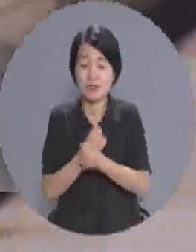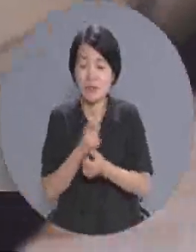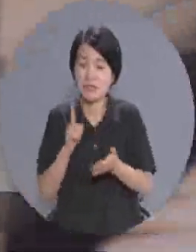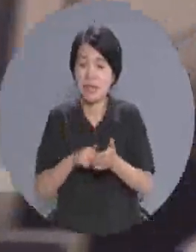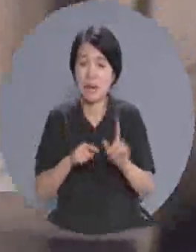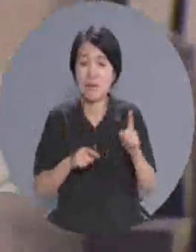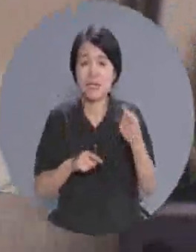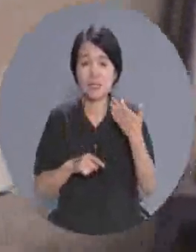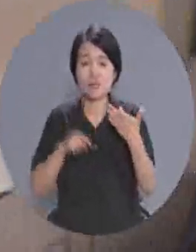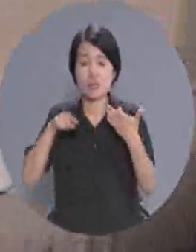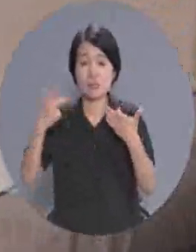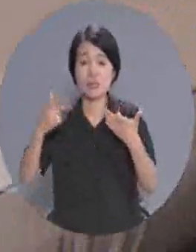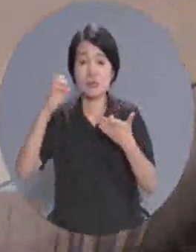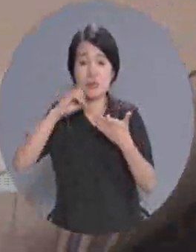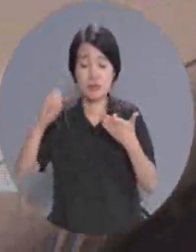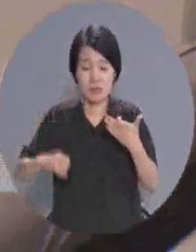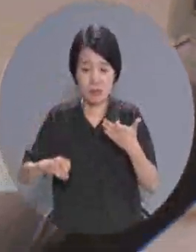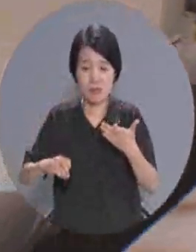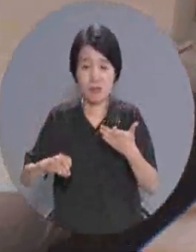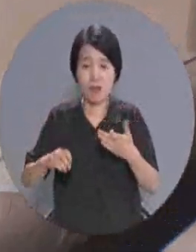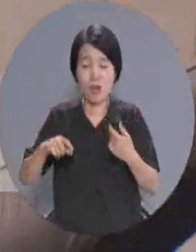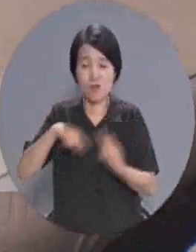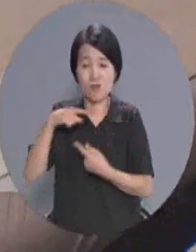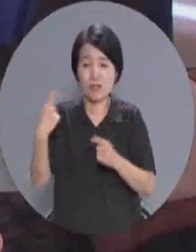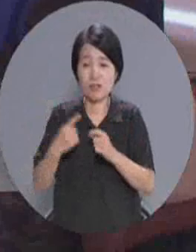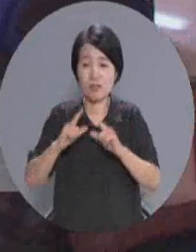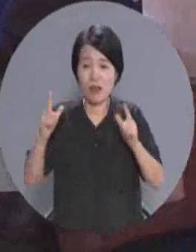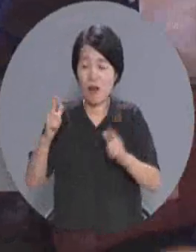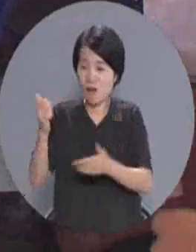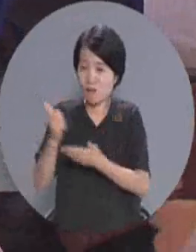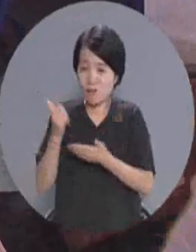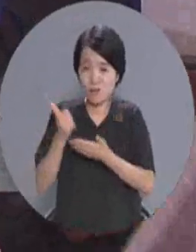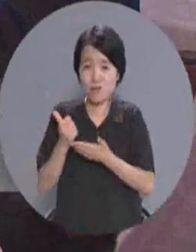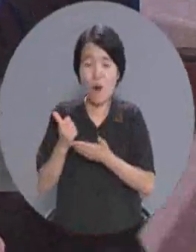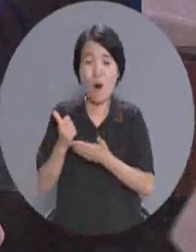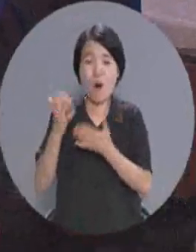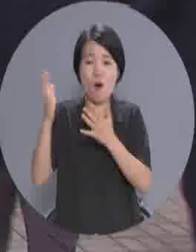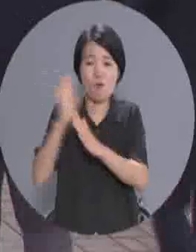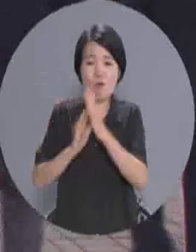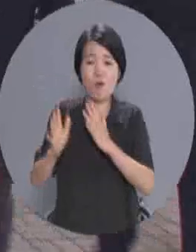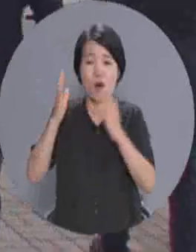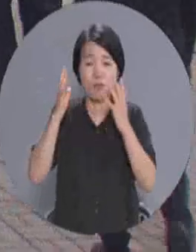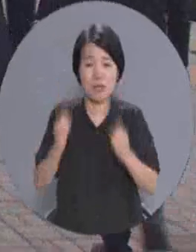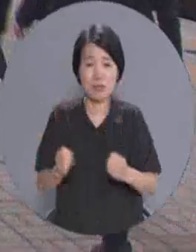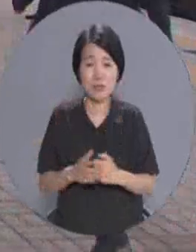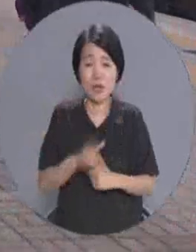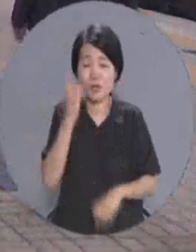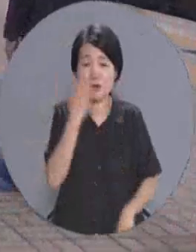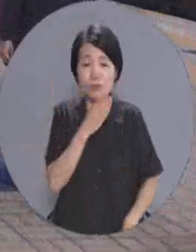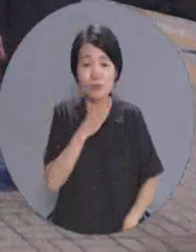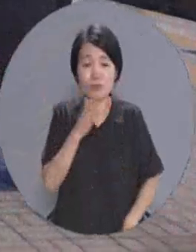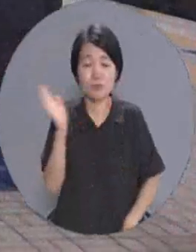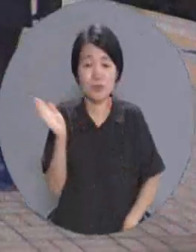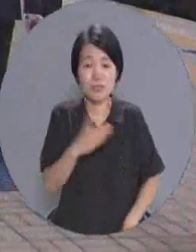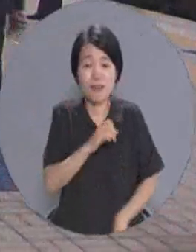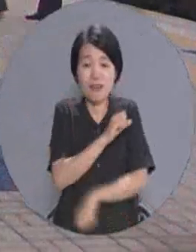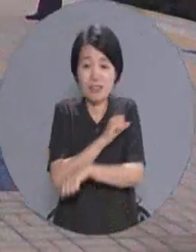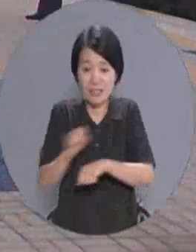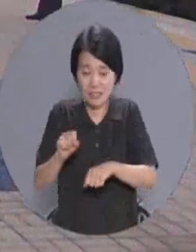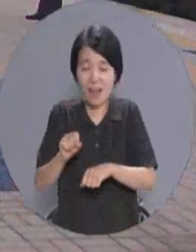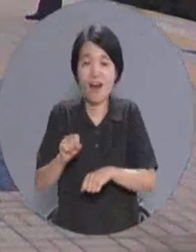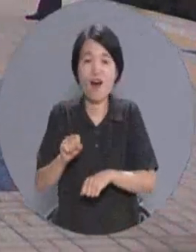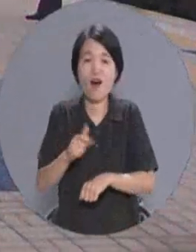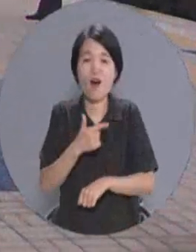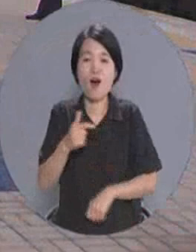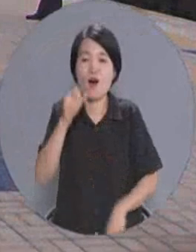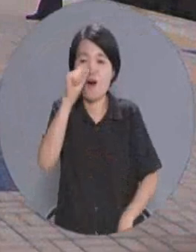약 119.7%로 운행 첫날부터 많은 이용객들이 몰렸습니다. 여수에서 오늘부터 SRT가